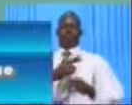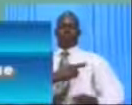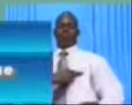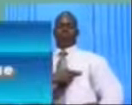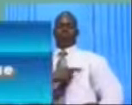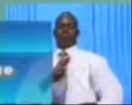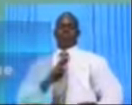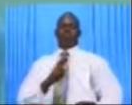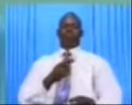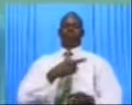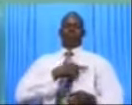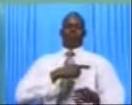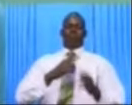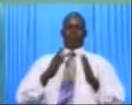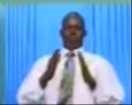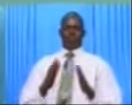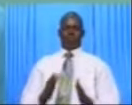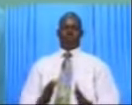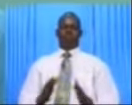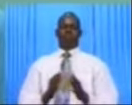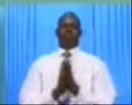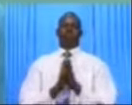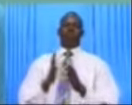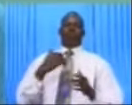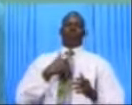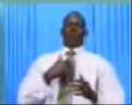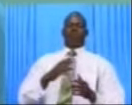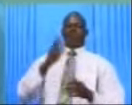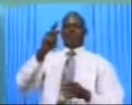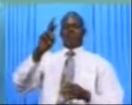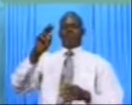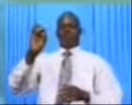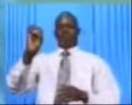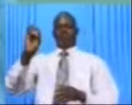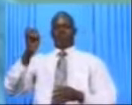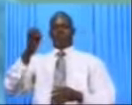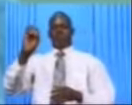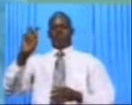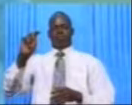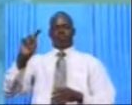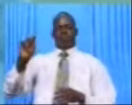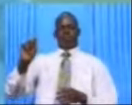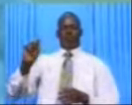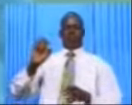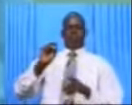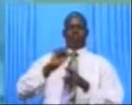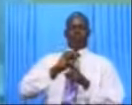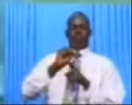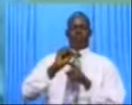les religieuses, les sœurs. On a aussi les prêtres, les séminaristes. On a aussi